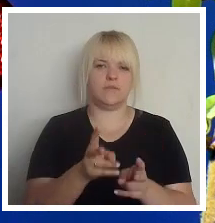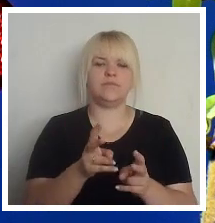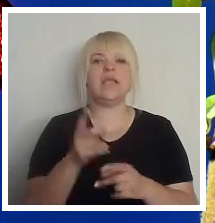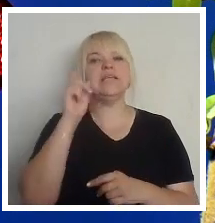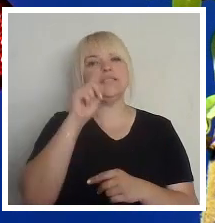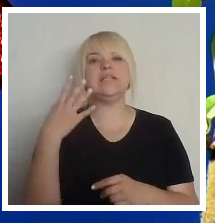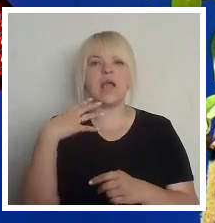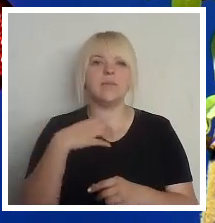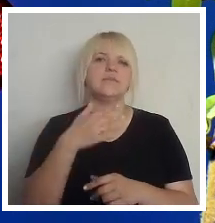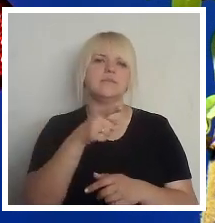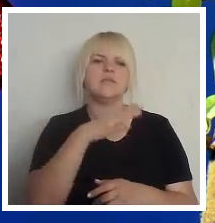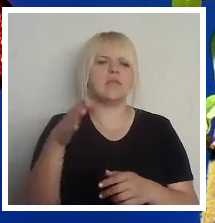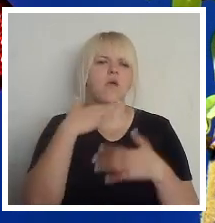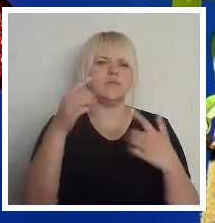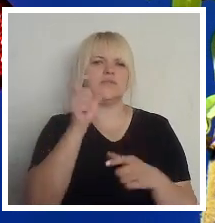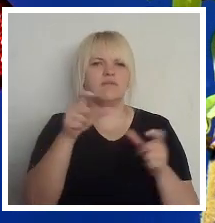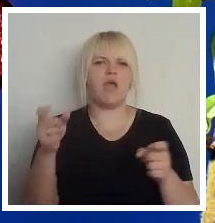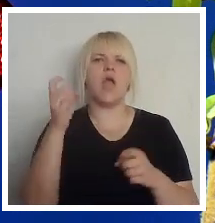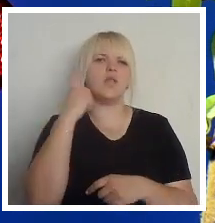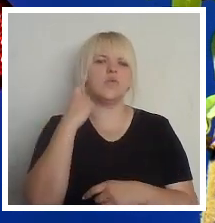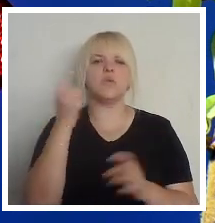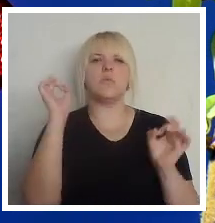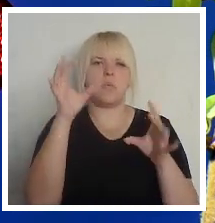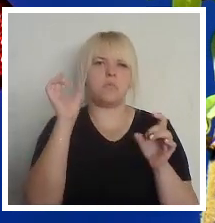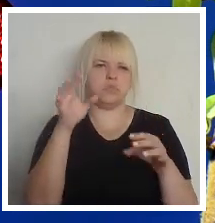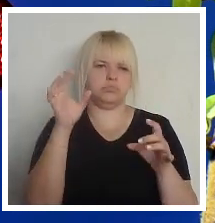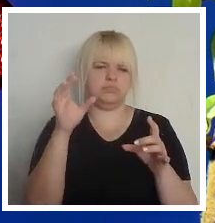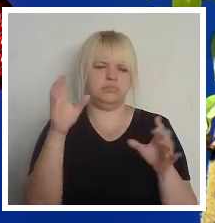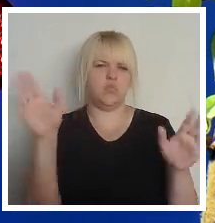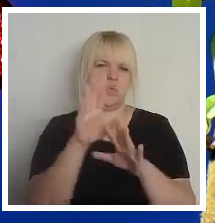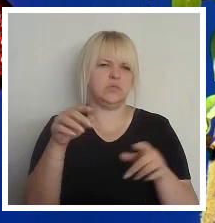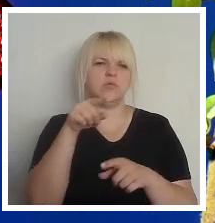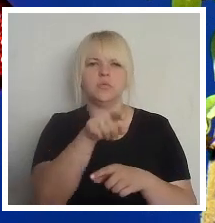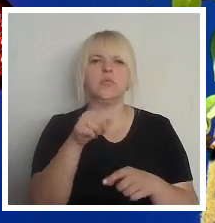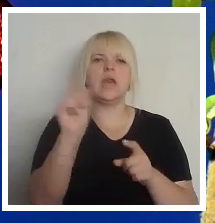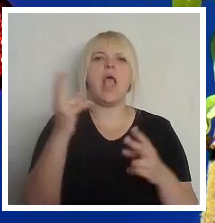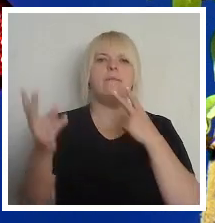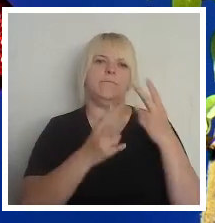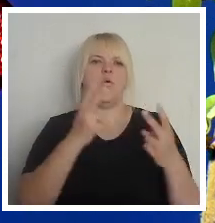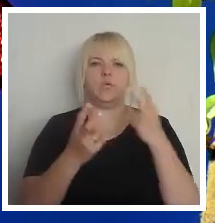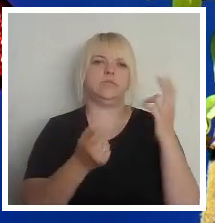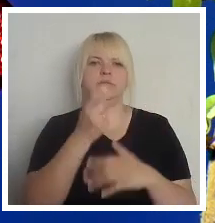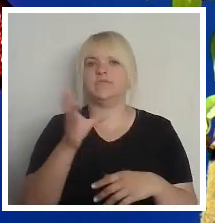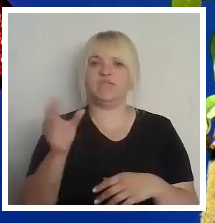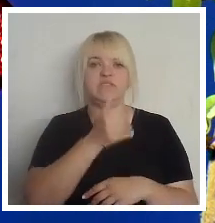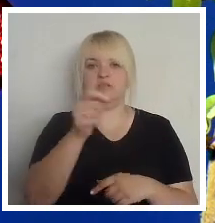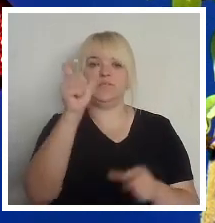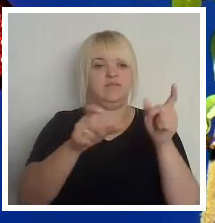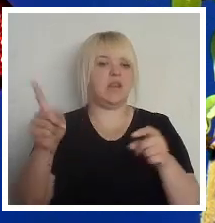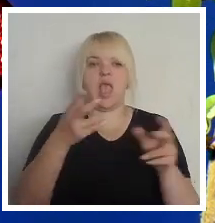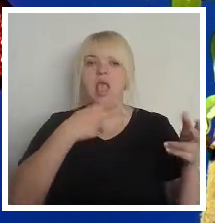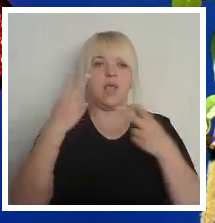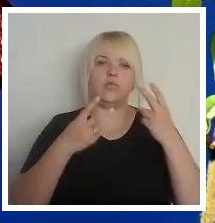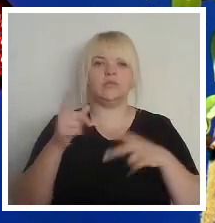kāpēc tik daudz cilvēku klausās popmūziku? Tāpēc, ka tur ir emocijas, un mums visiem ir emocijas, un mēs esam gatavi